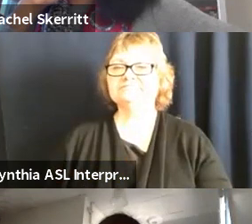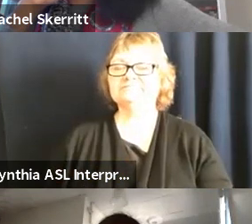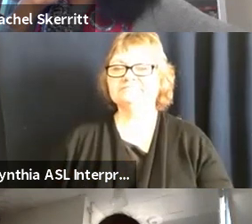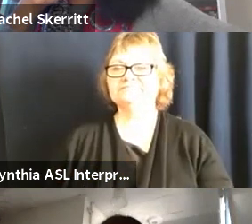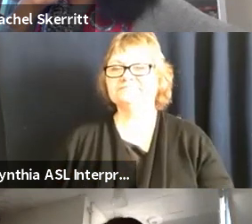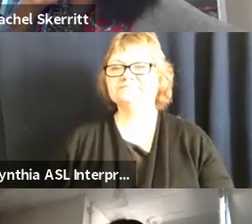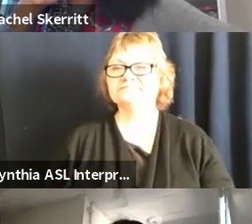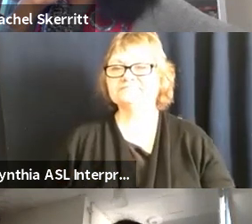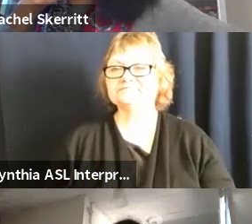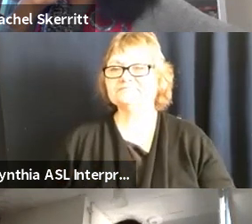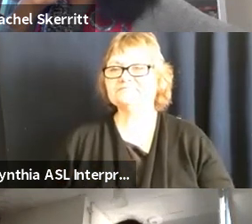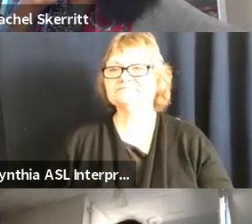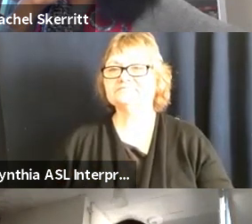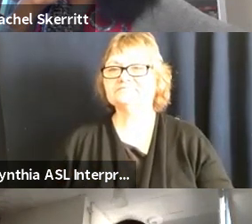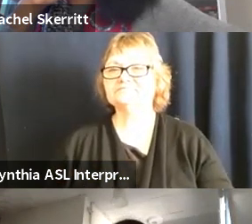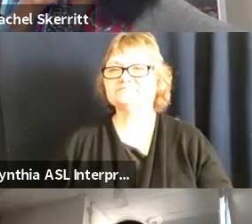我希望